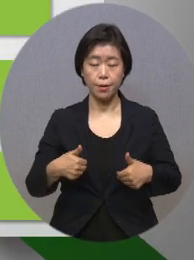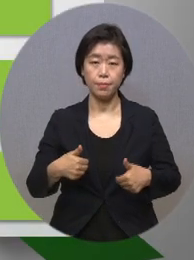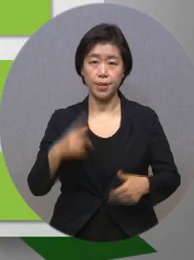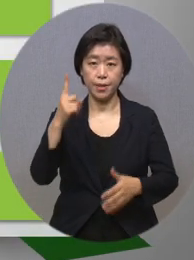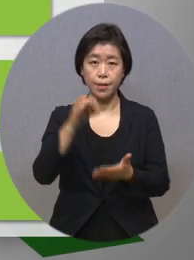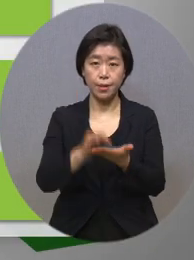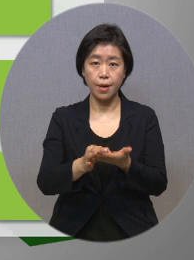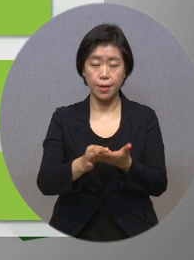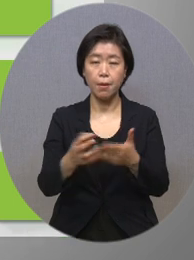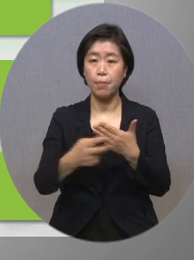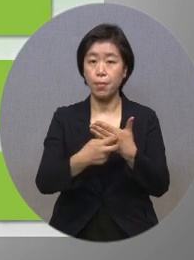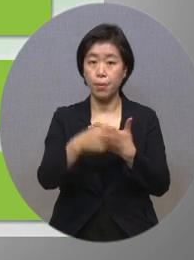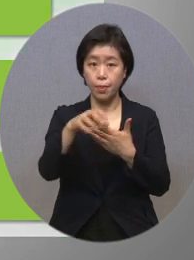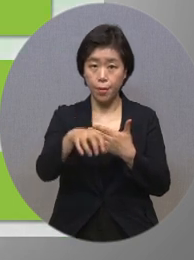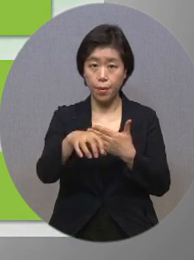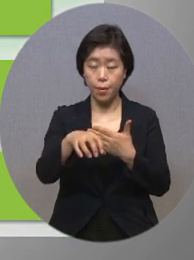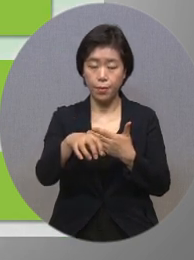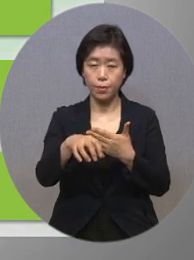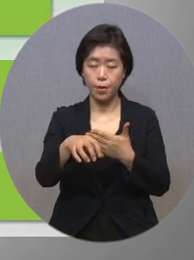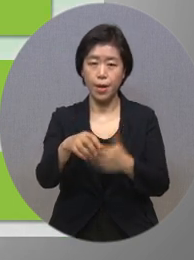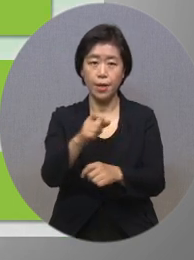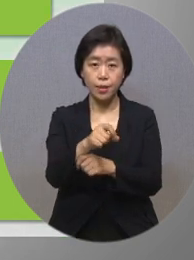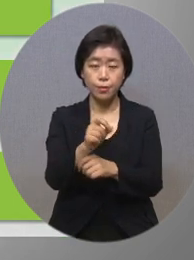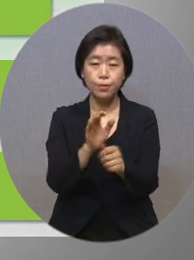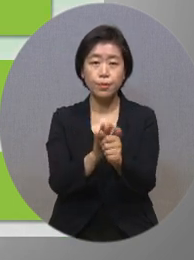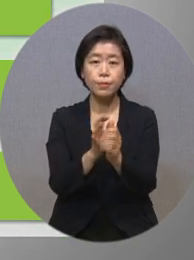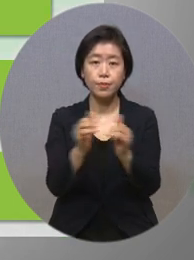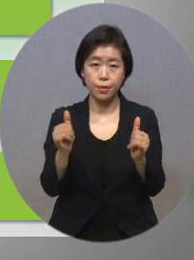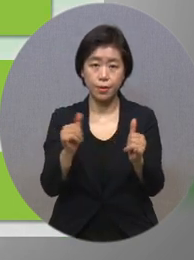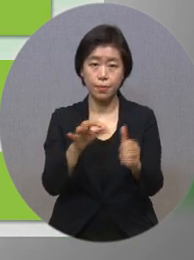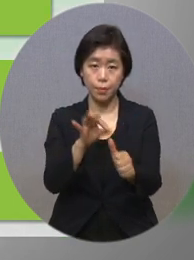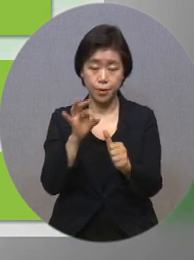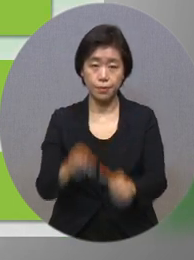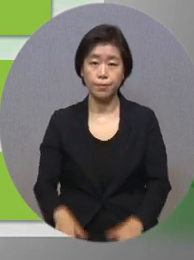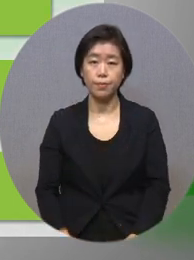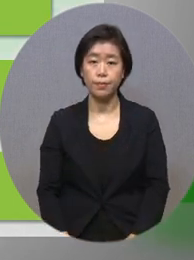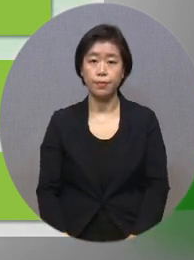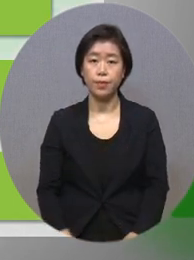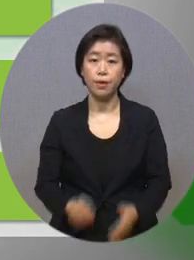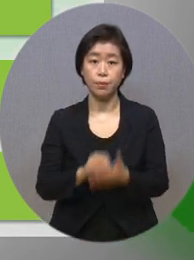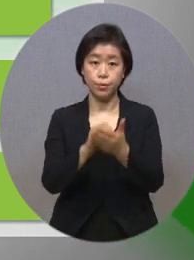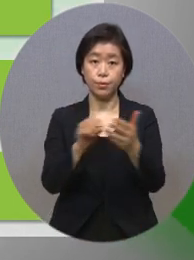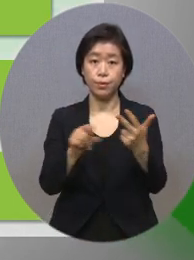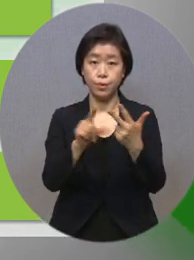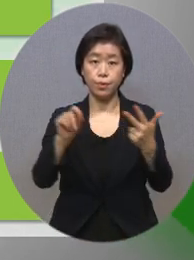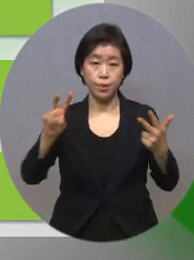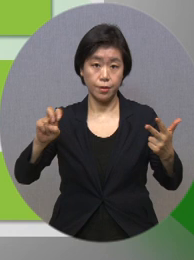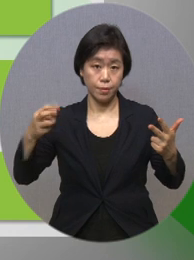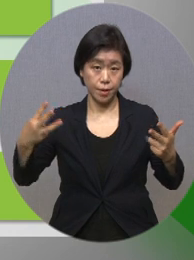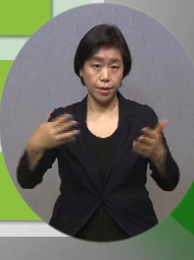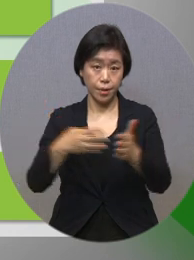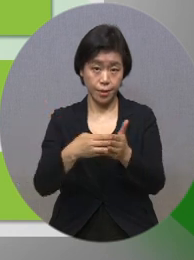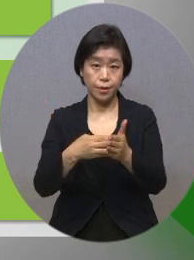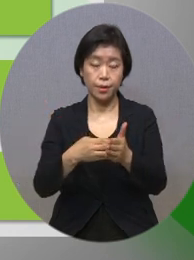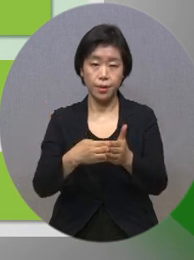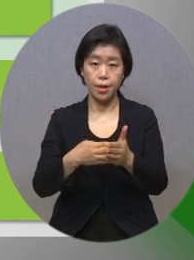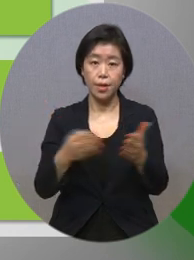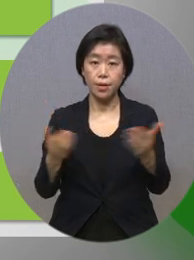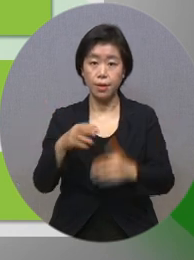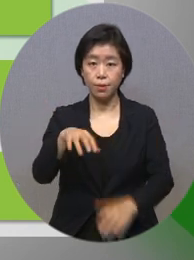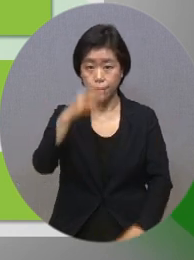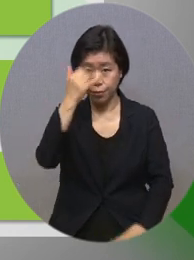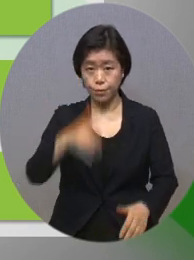충청남도 천안의료원에서 사무보조원을 모집합니다. 접수마감일은 7월 24일까지며 근무지는